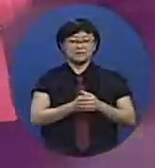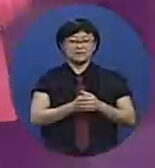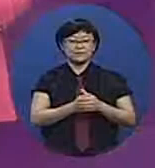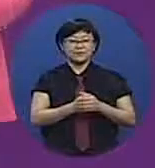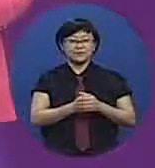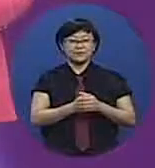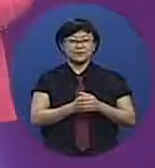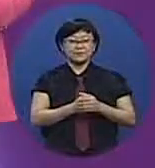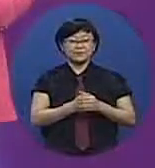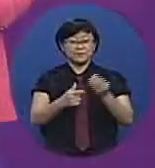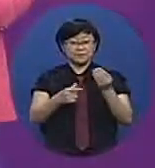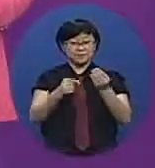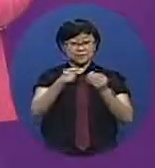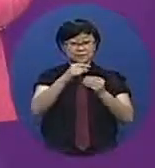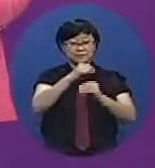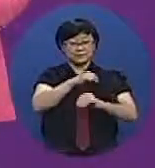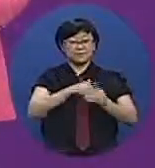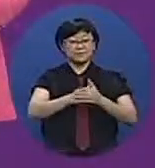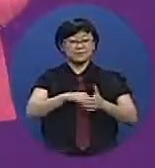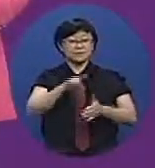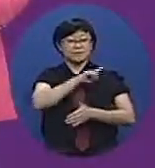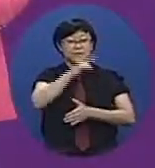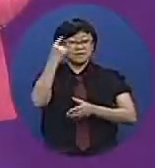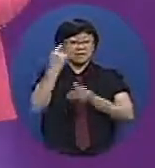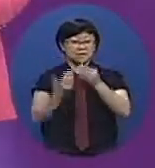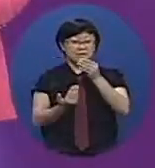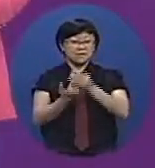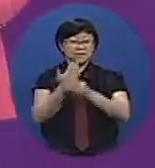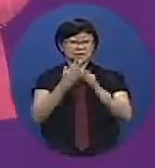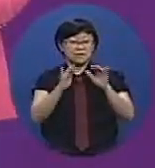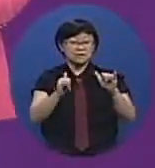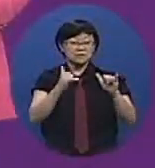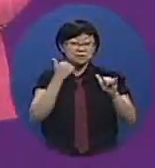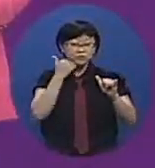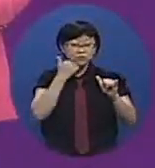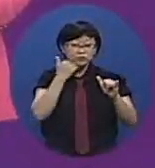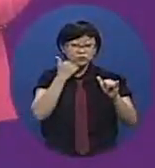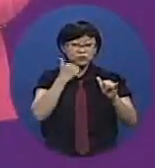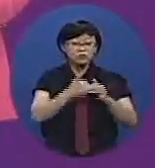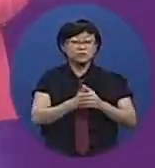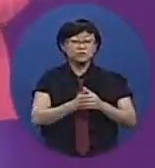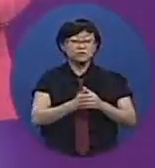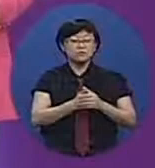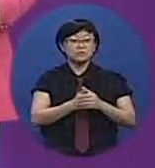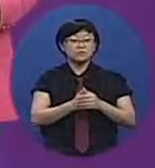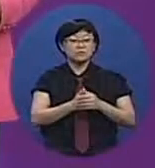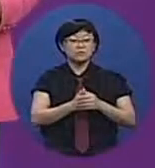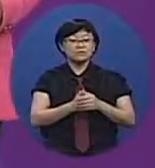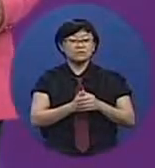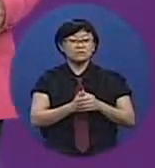예 추석 때 가장 생각나는 사람이 있다면 어떤 분이 생각나세요? 그 뭐